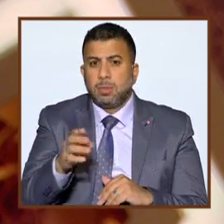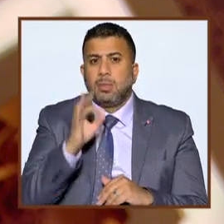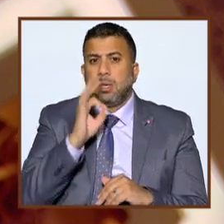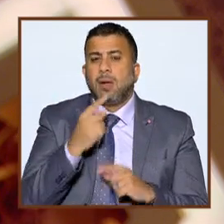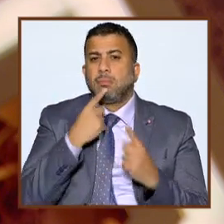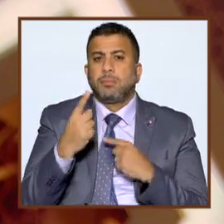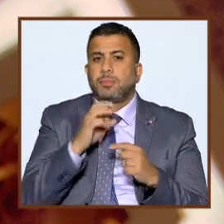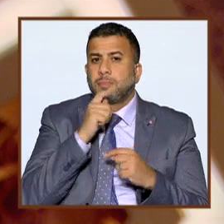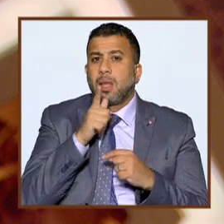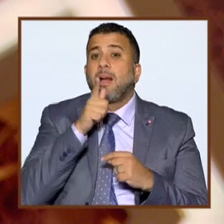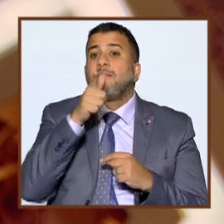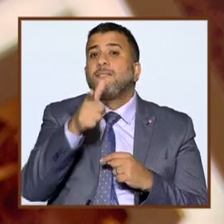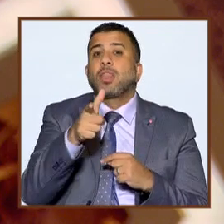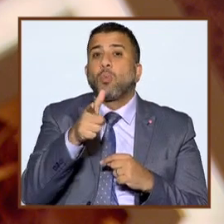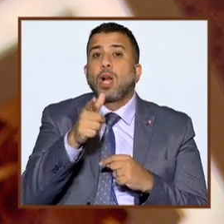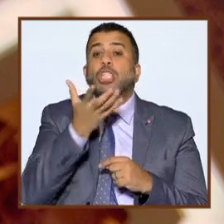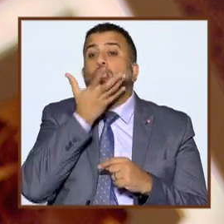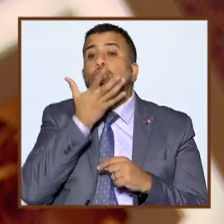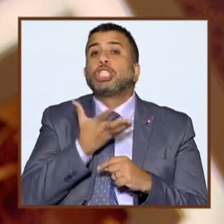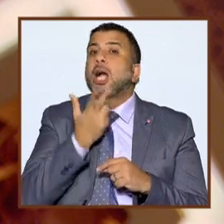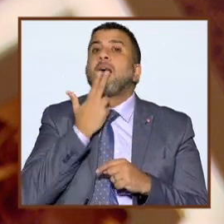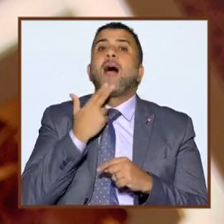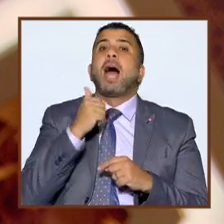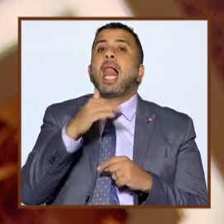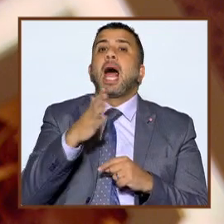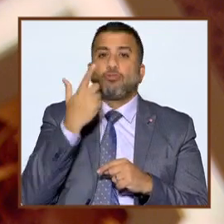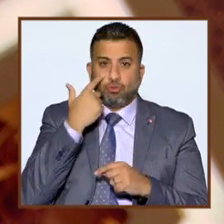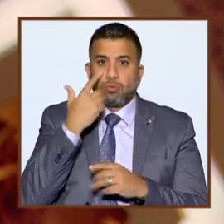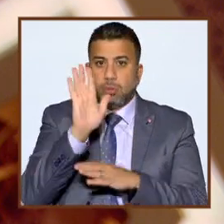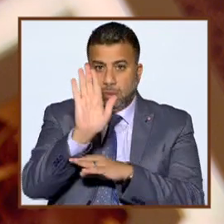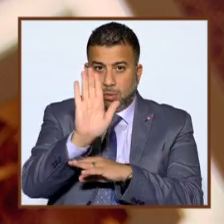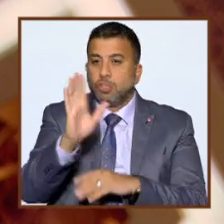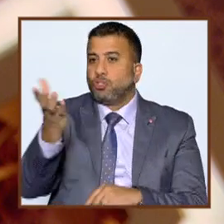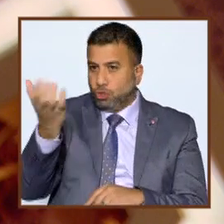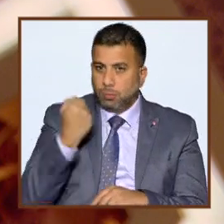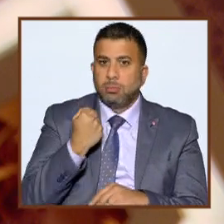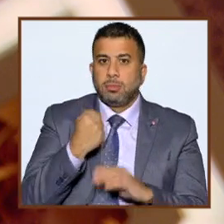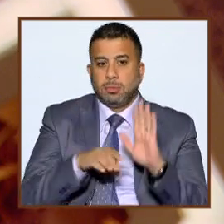لك عندنا فتوى من الهيئة الشرعية مثلا أو اللجنة الشرعية